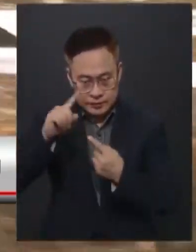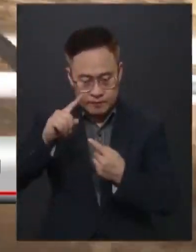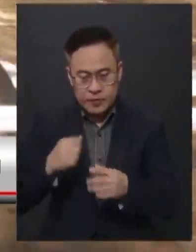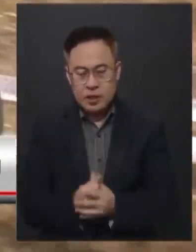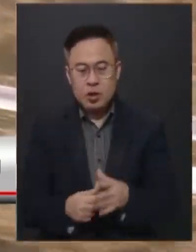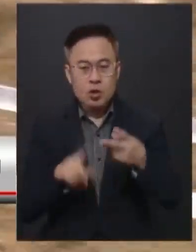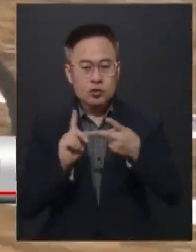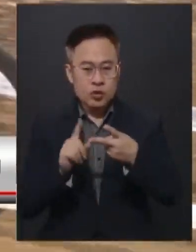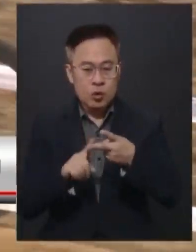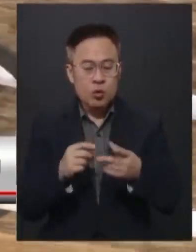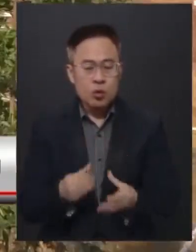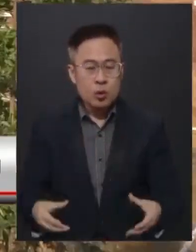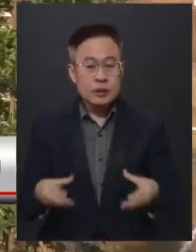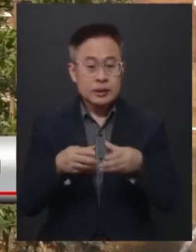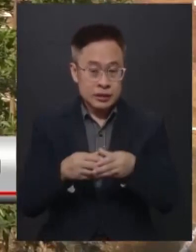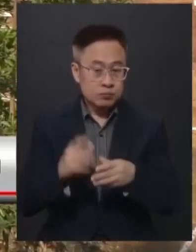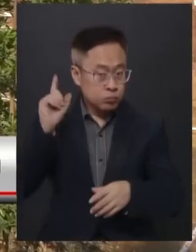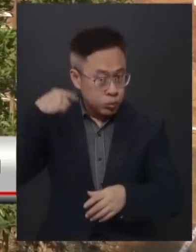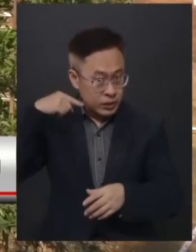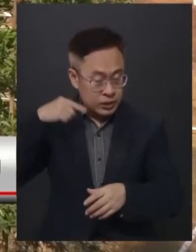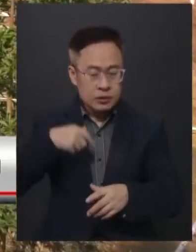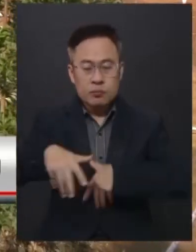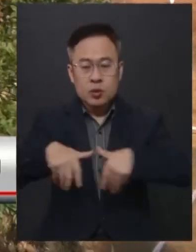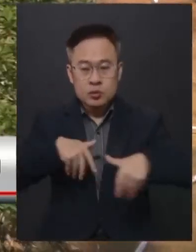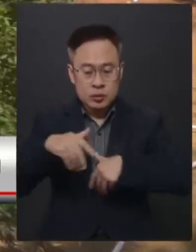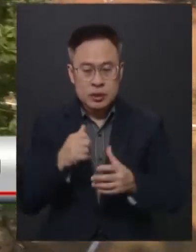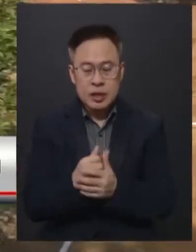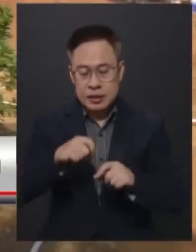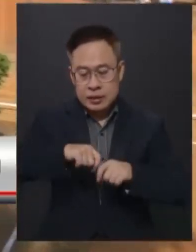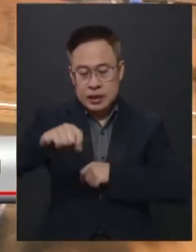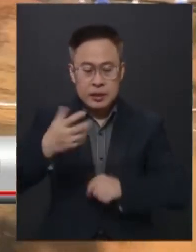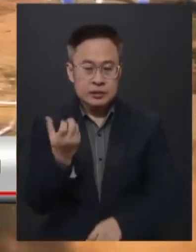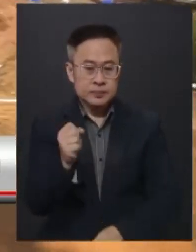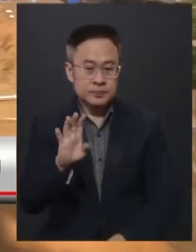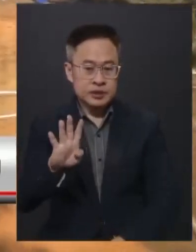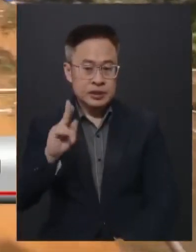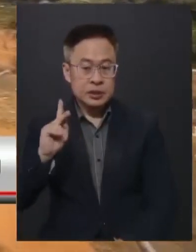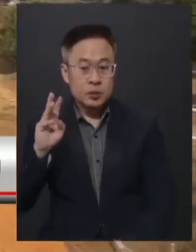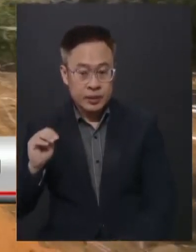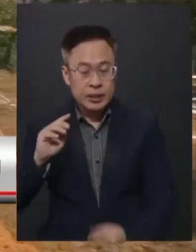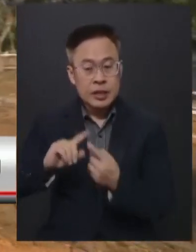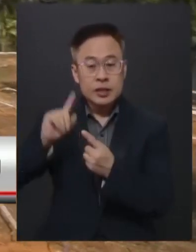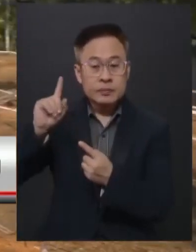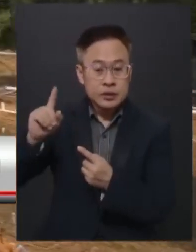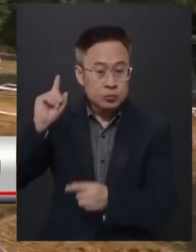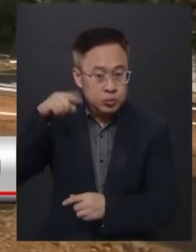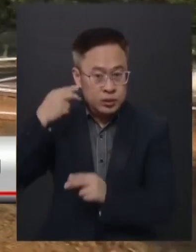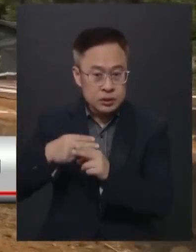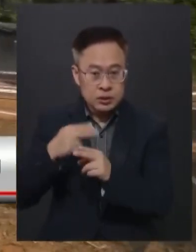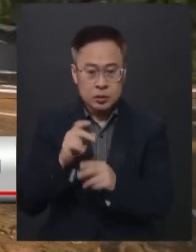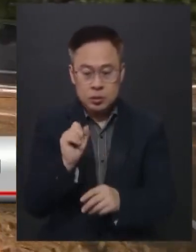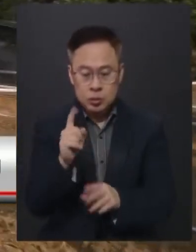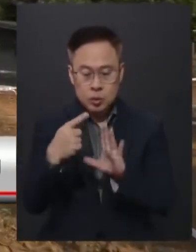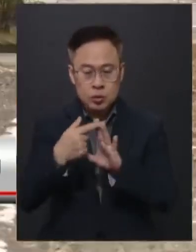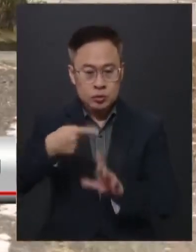ขยับมาดูรุ่นประชาชนหญิงกันหน่อยค่ะในระยะ14กิโลเมตรนะคะอันดับ1ค่ะตกเป็นของสุภักษ